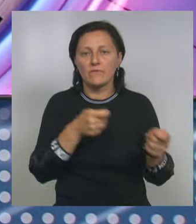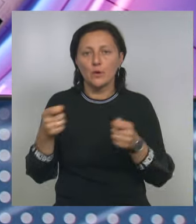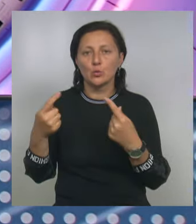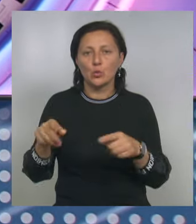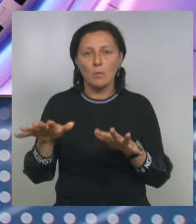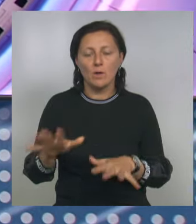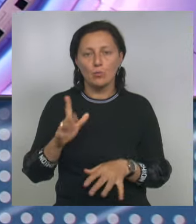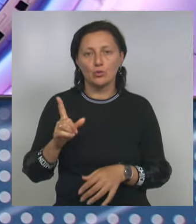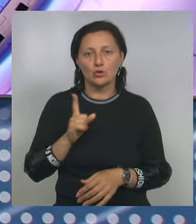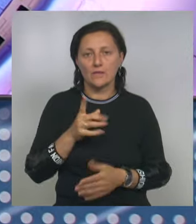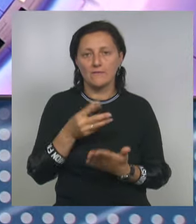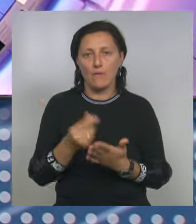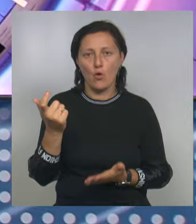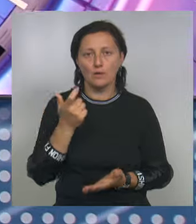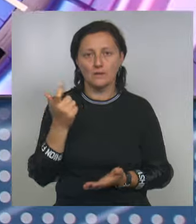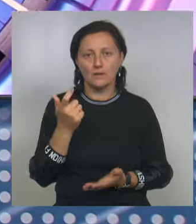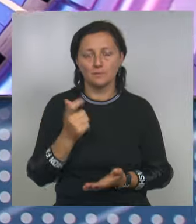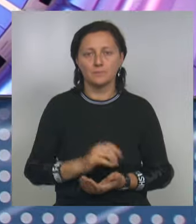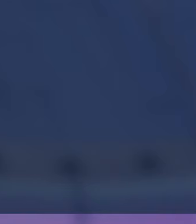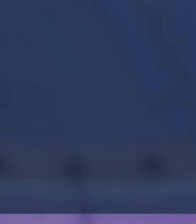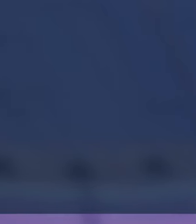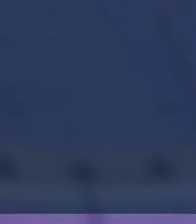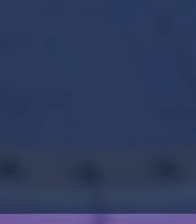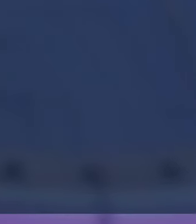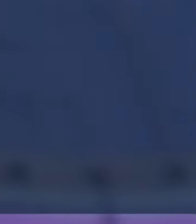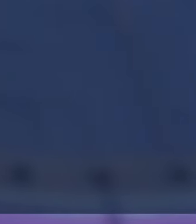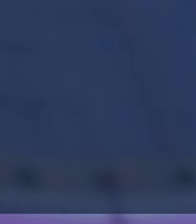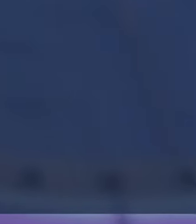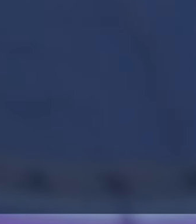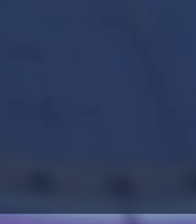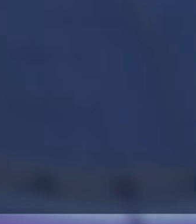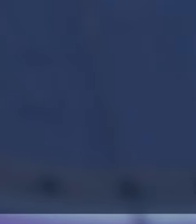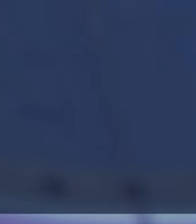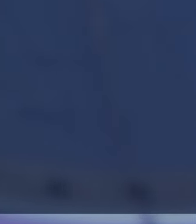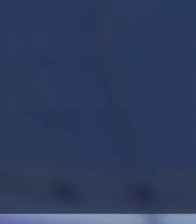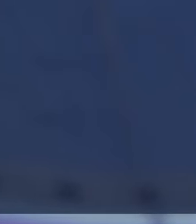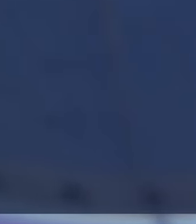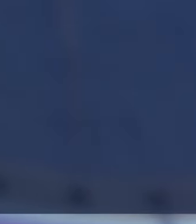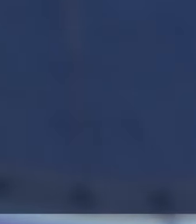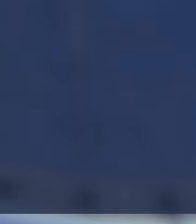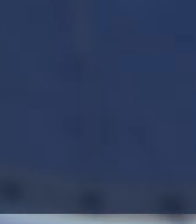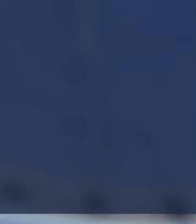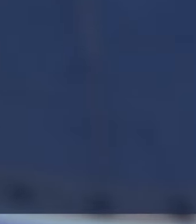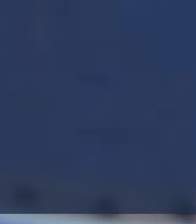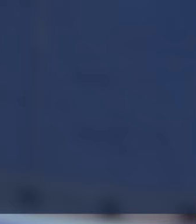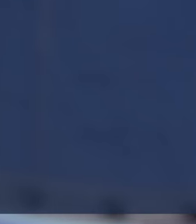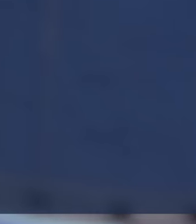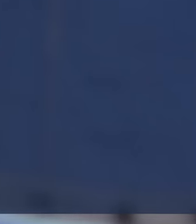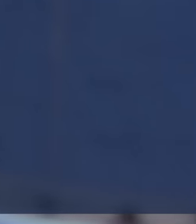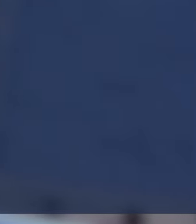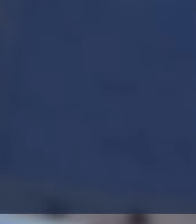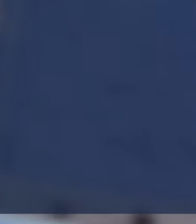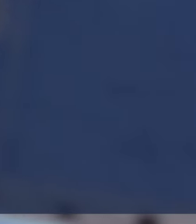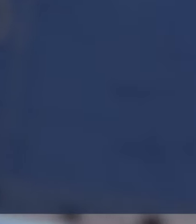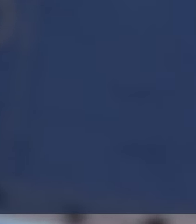место и будет дожидаться владельцев». Конец цитаты. Копии заключения строительной экспертизы, которая подтвердила то, что характер